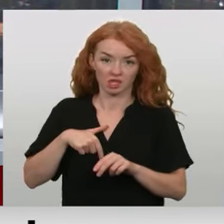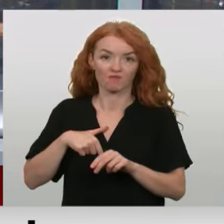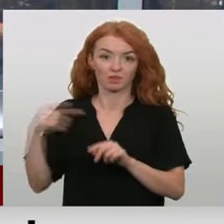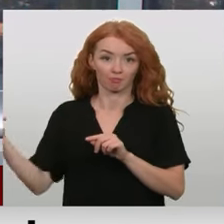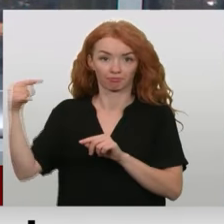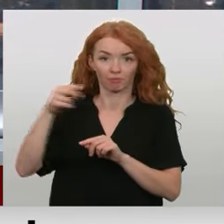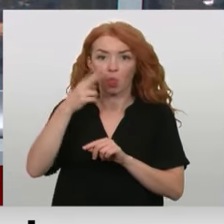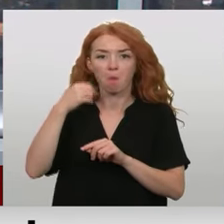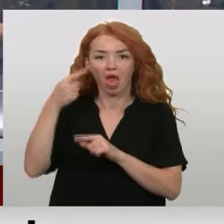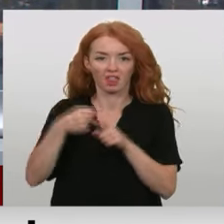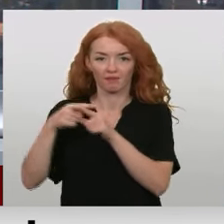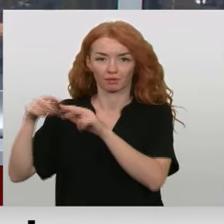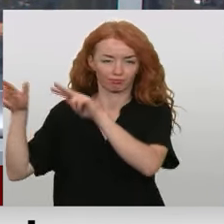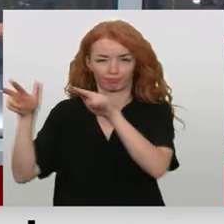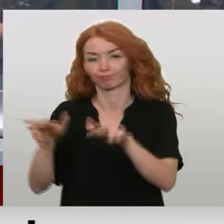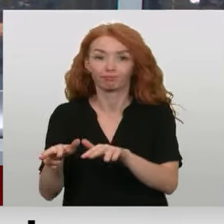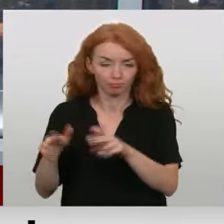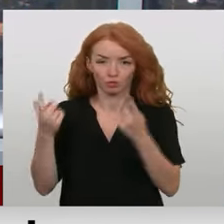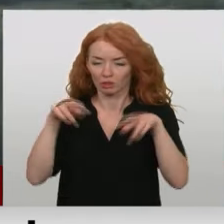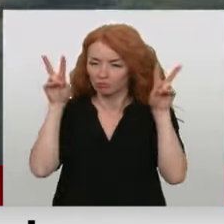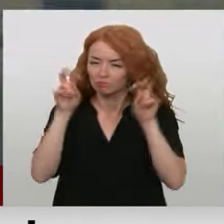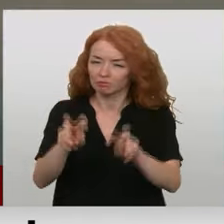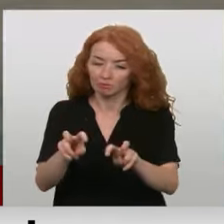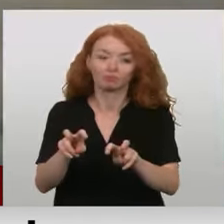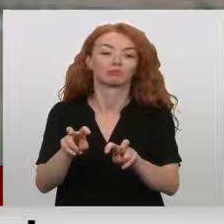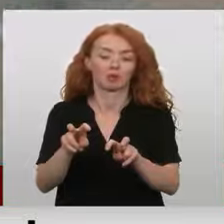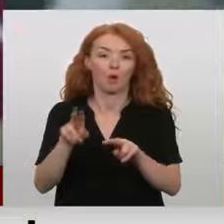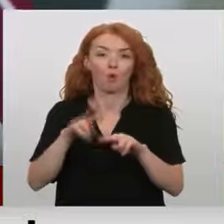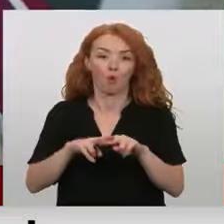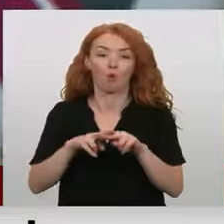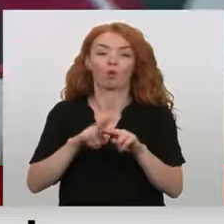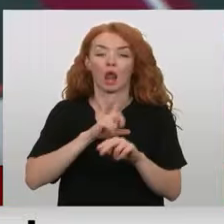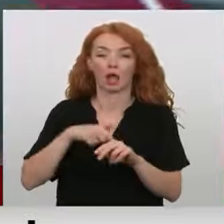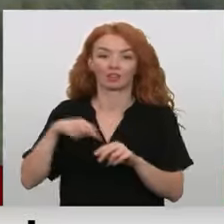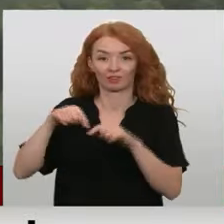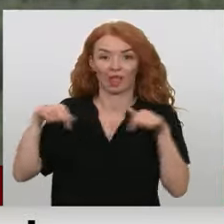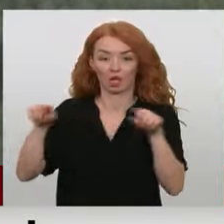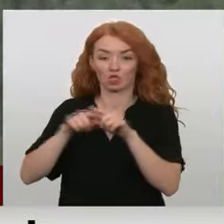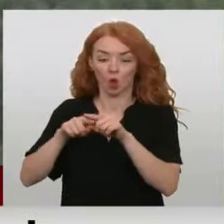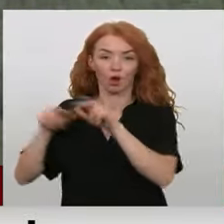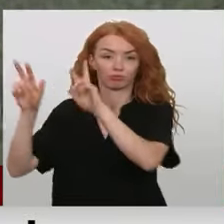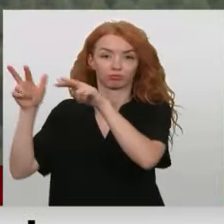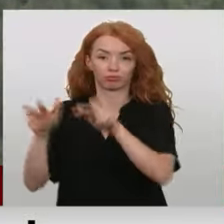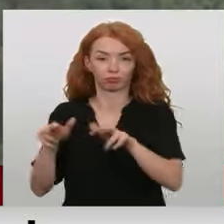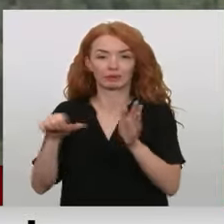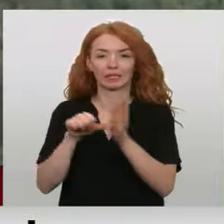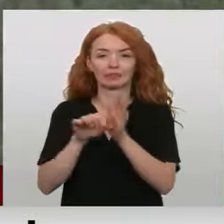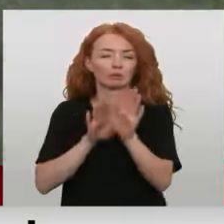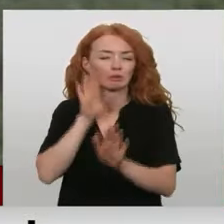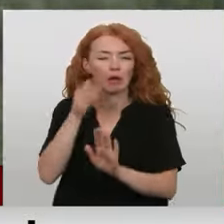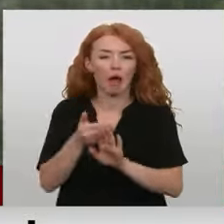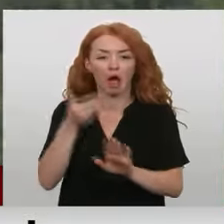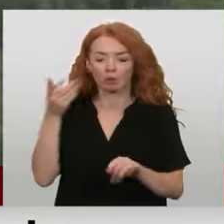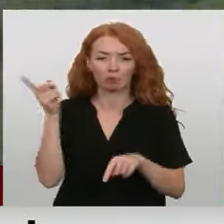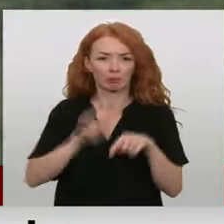no Baltkrievijas. Notiek izmeklēšana. Bezpilota lidaparāts Latvijas gaisa telpā ielidojis sestdienas agrā rītā un uzreiz